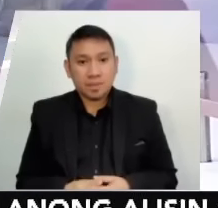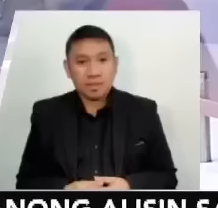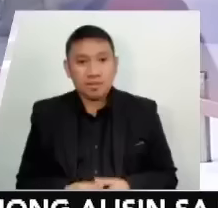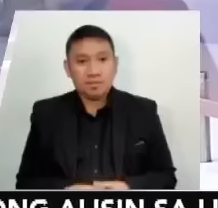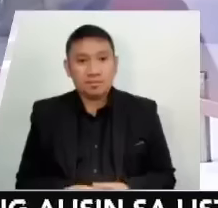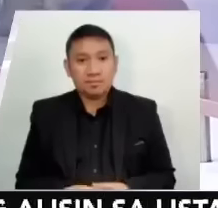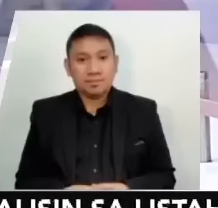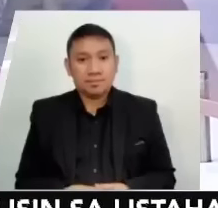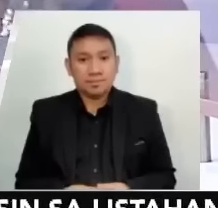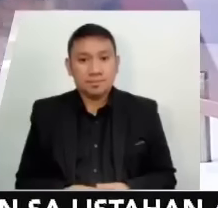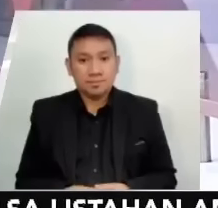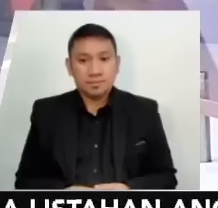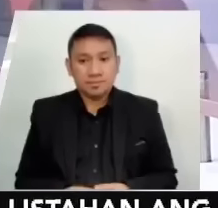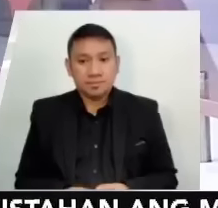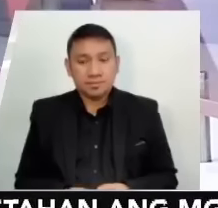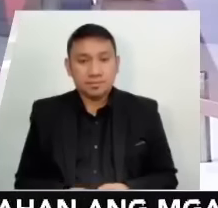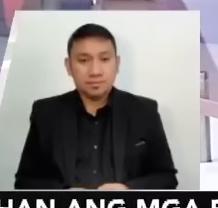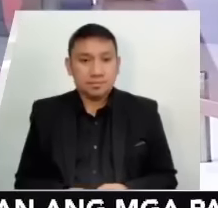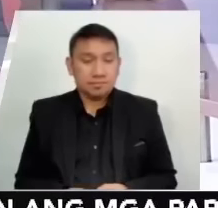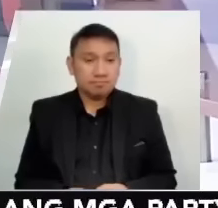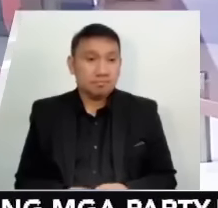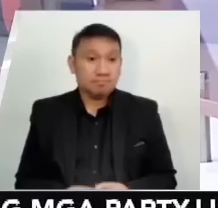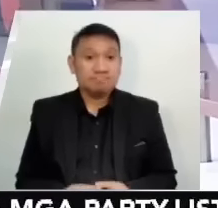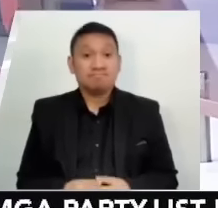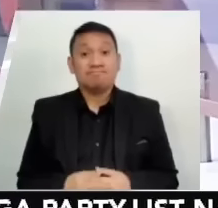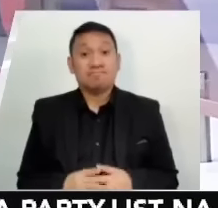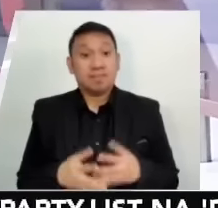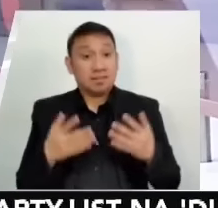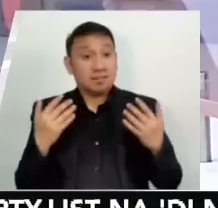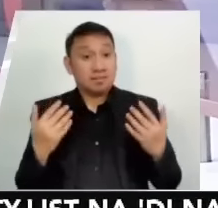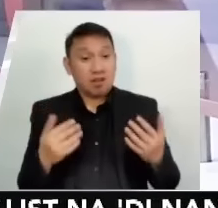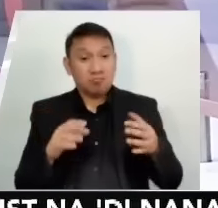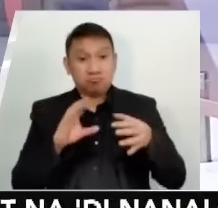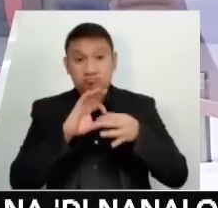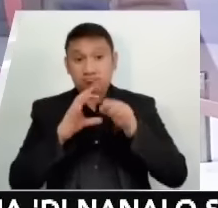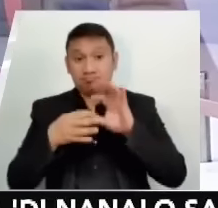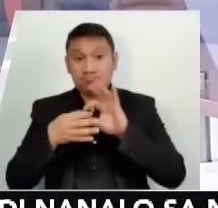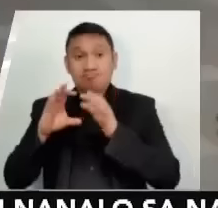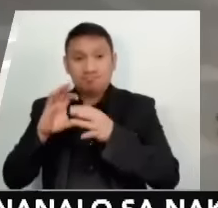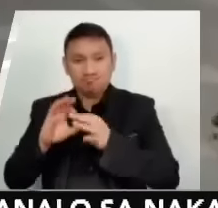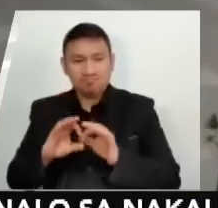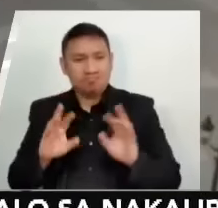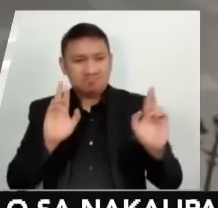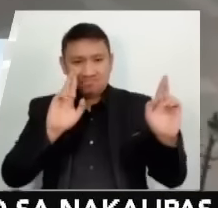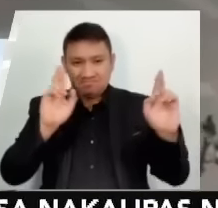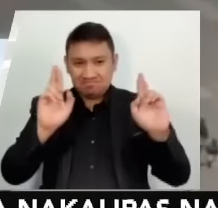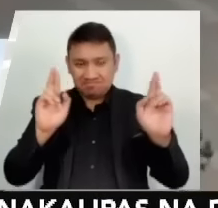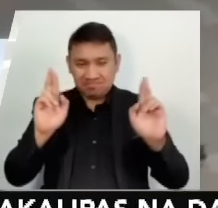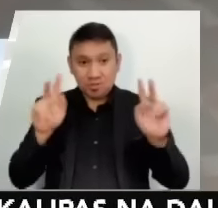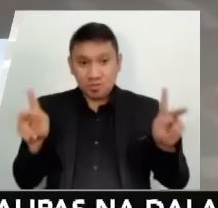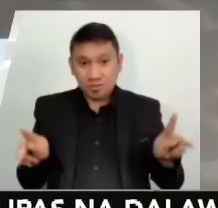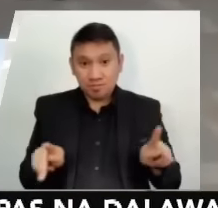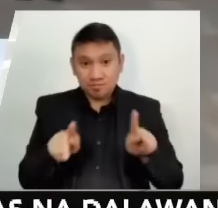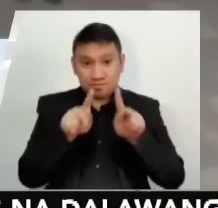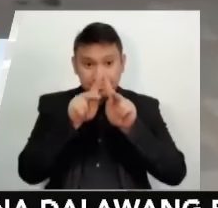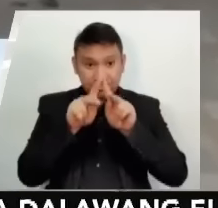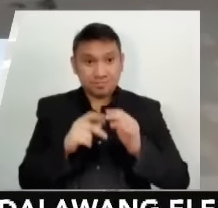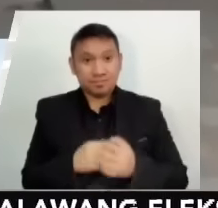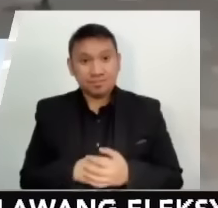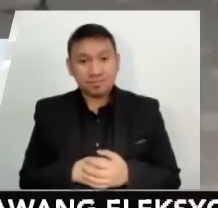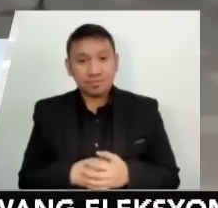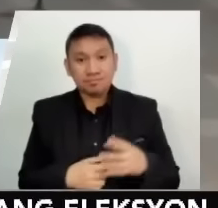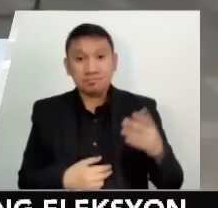Tagalog buhay na buhay na ang Olympic Spirit sa Paris France ang Paris city hall napapaligiran na ng mga disenyo ng